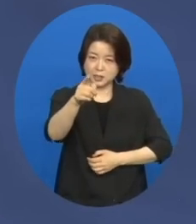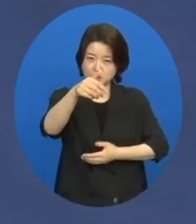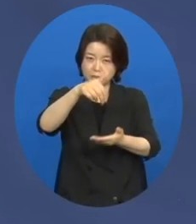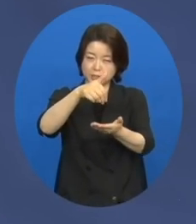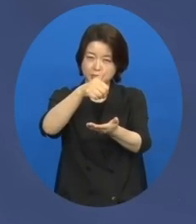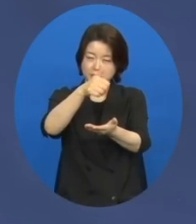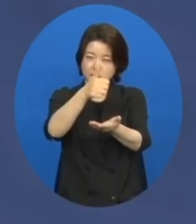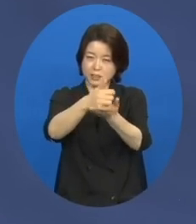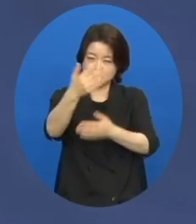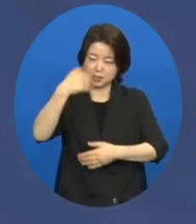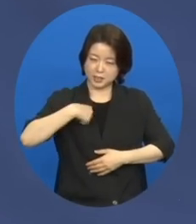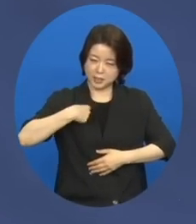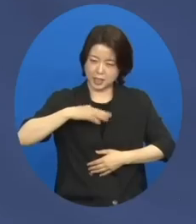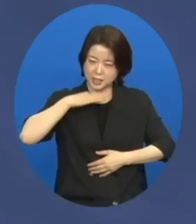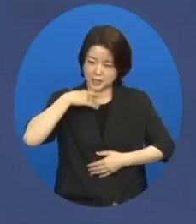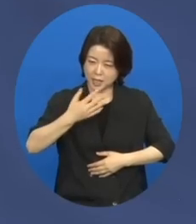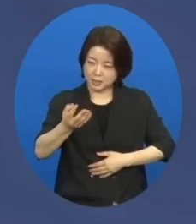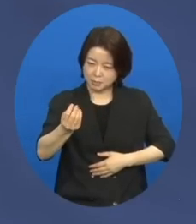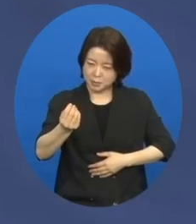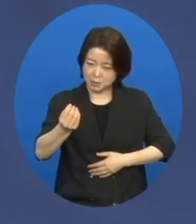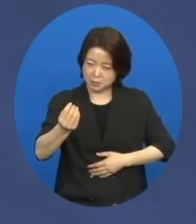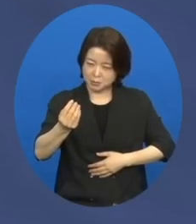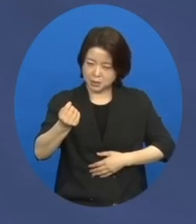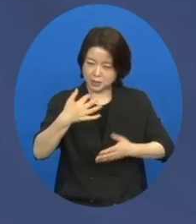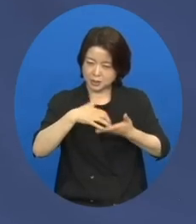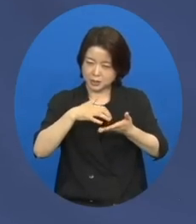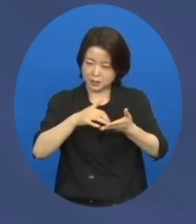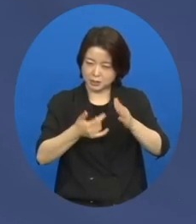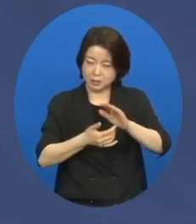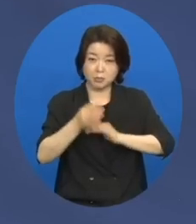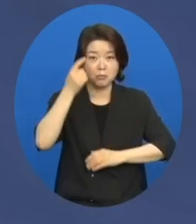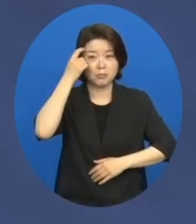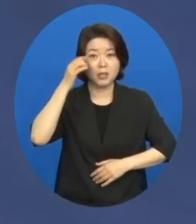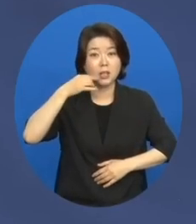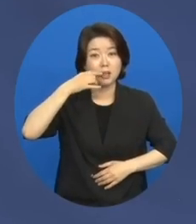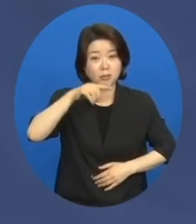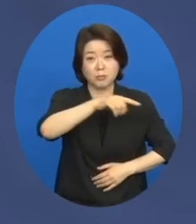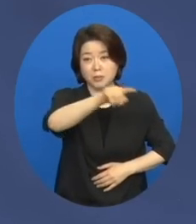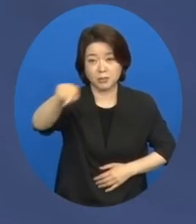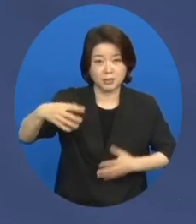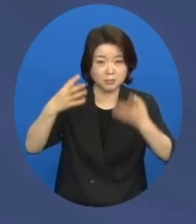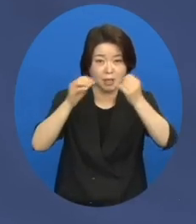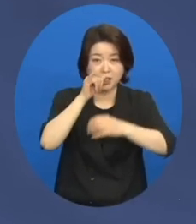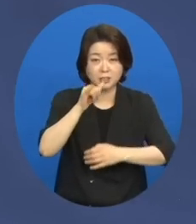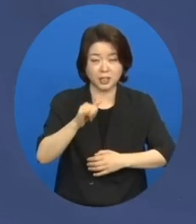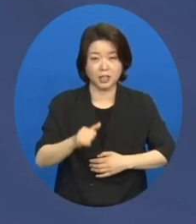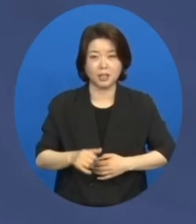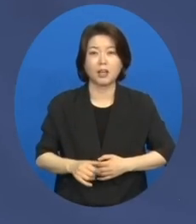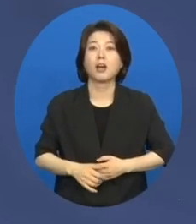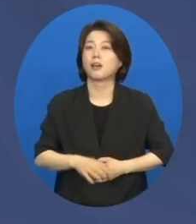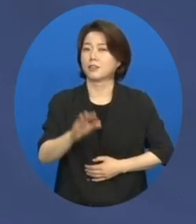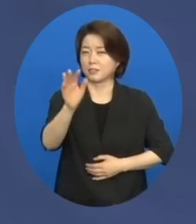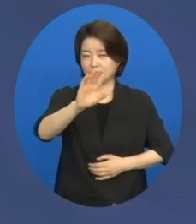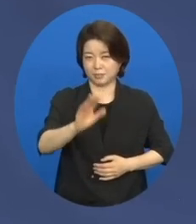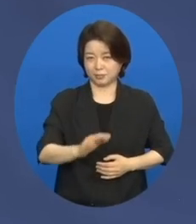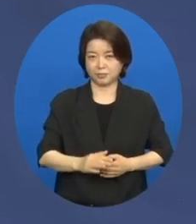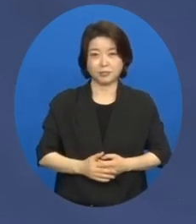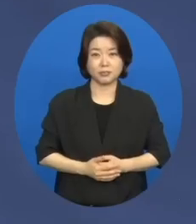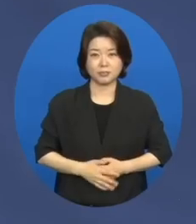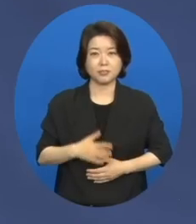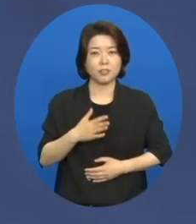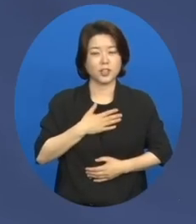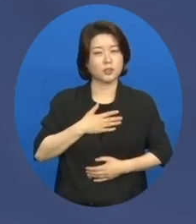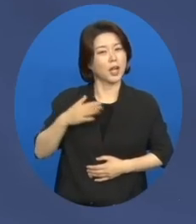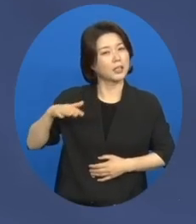머리 없는 사람이 몇이나 됐을까, 이런 궁금한 생각을 많이 가지는데 저